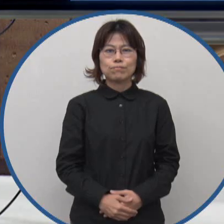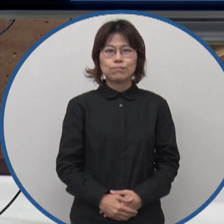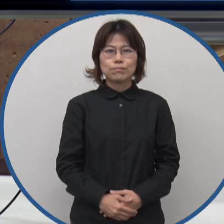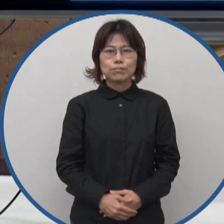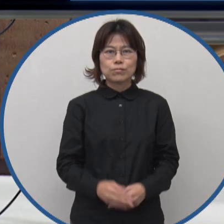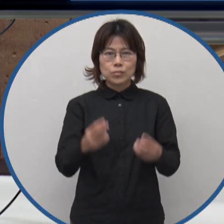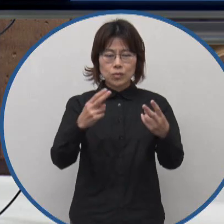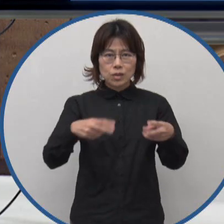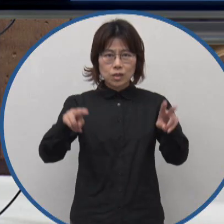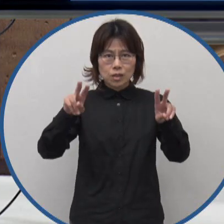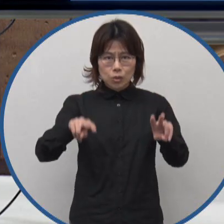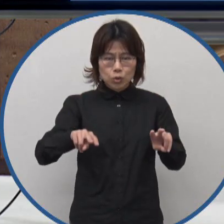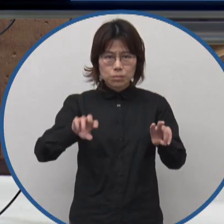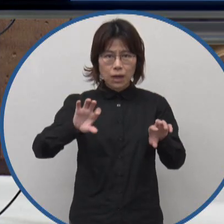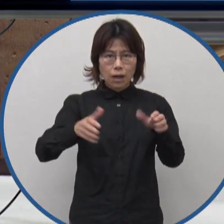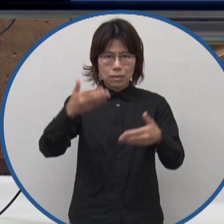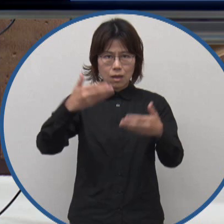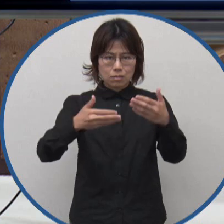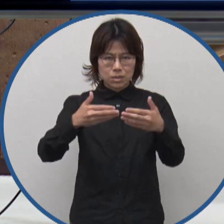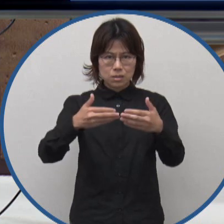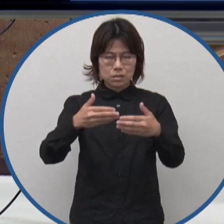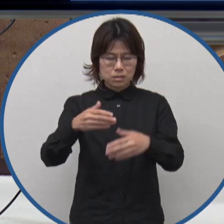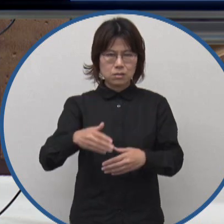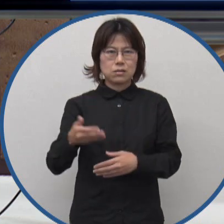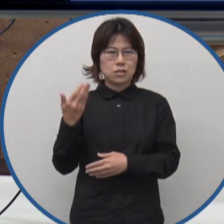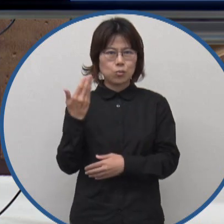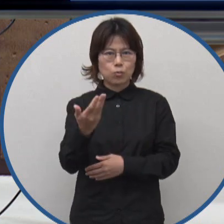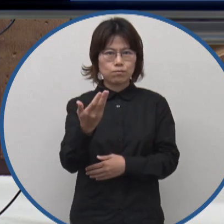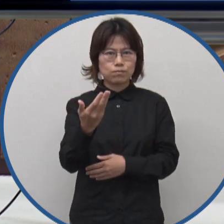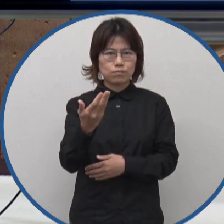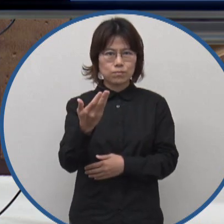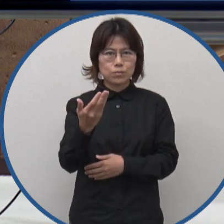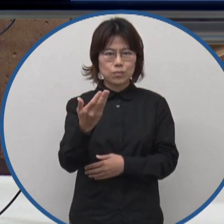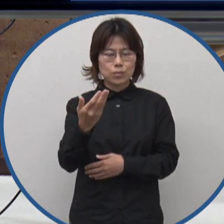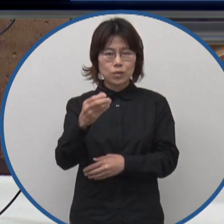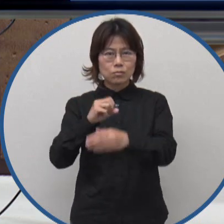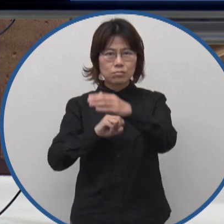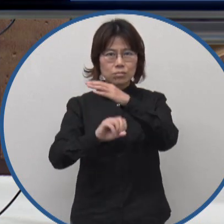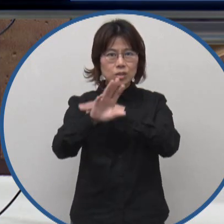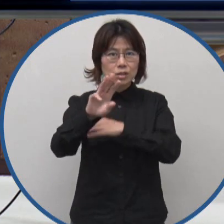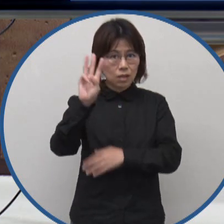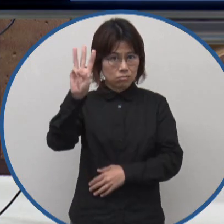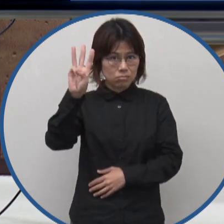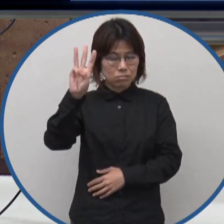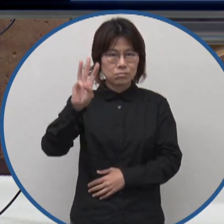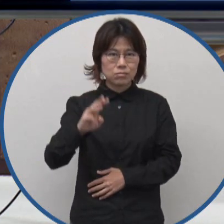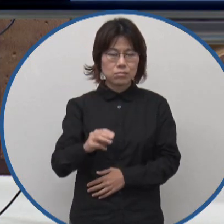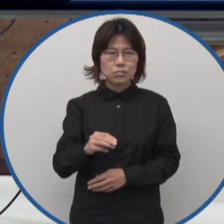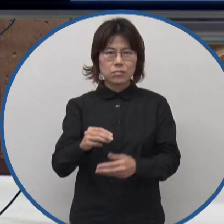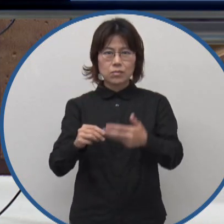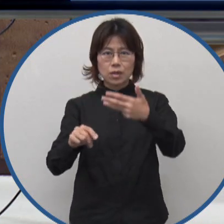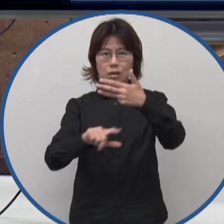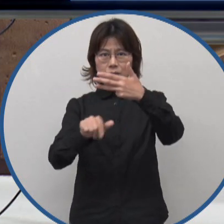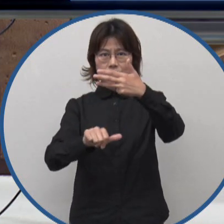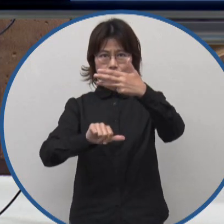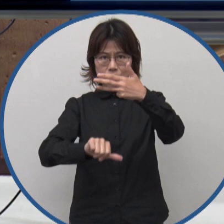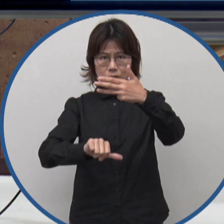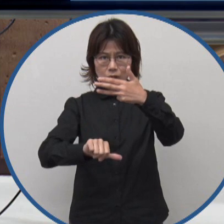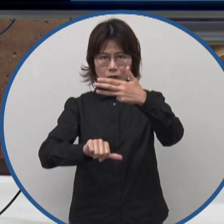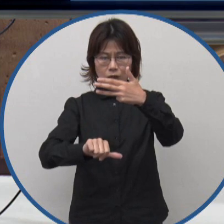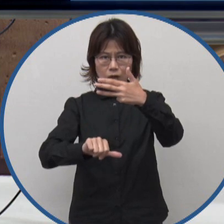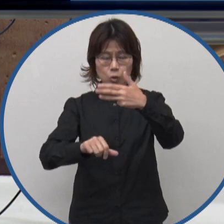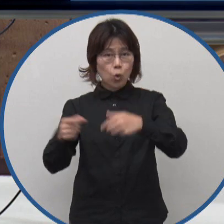すみません、広島テレビの門脇です。スライドでいうと3ページになるんですけど、8月5日公表速